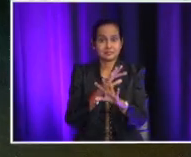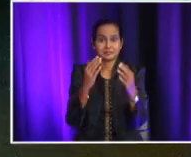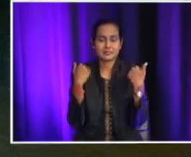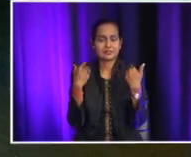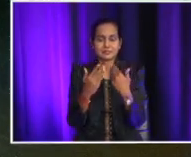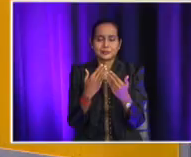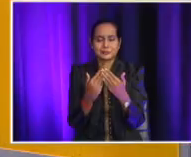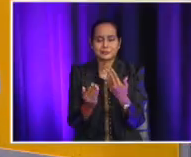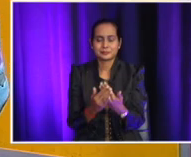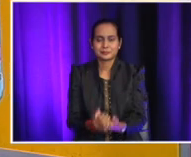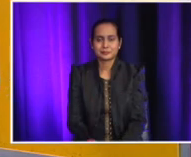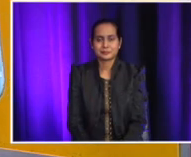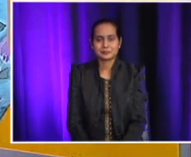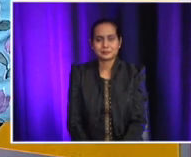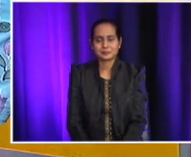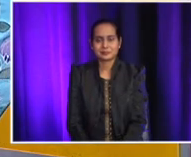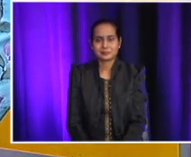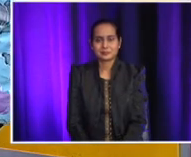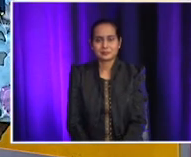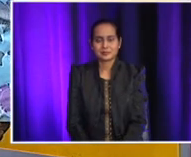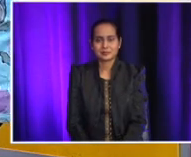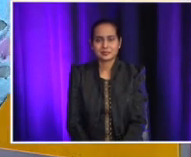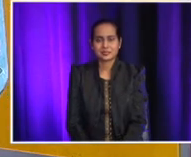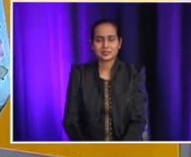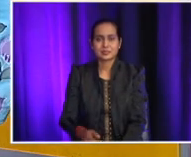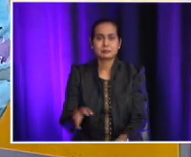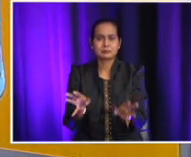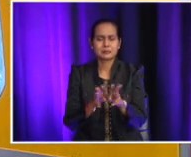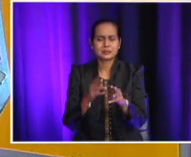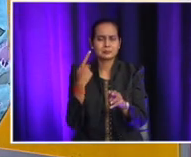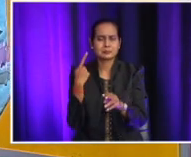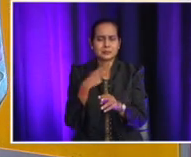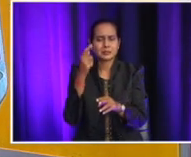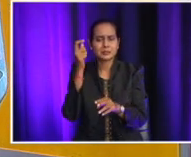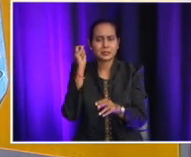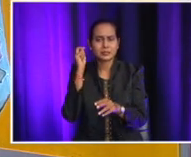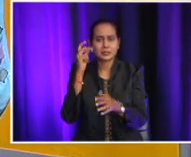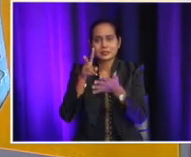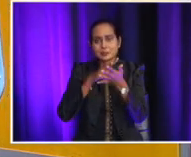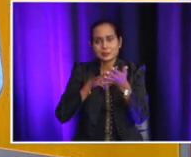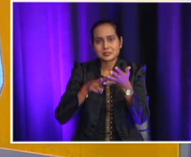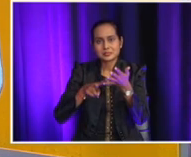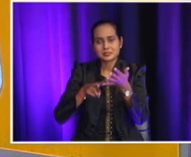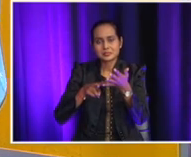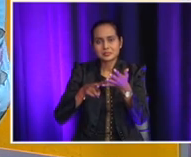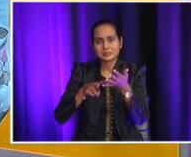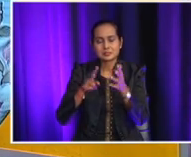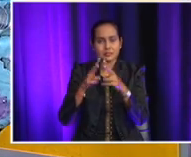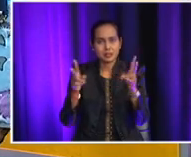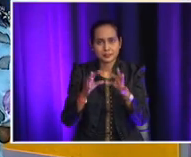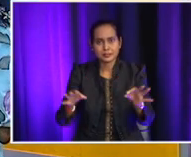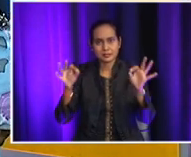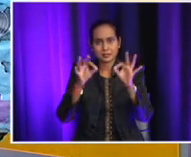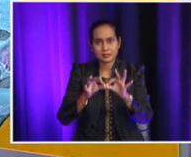Jadi sebenarnya seperti yang kita kata tadi ya Membaca membaca ini satu yang sangat penting